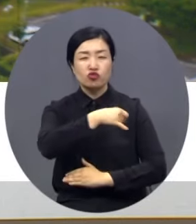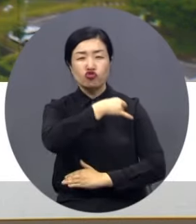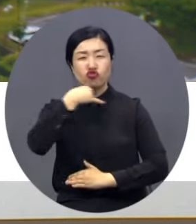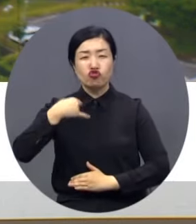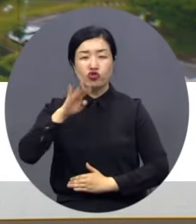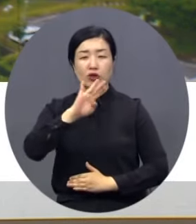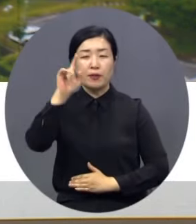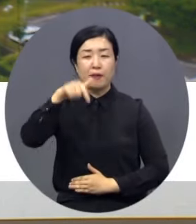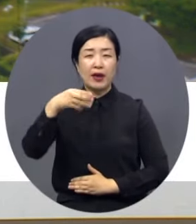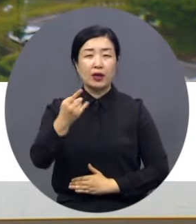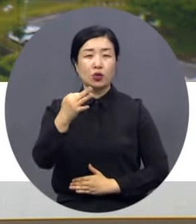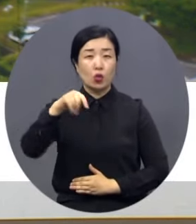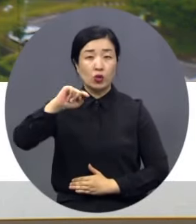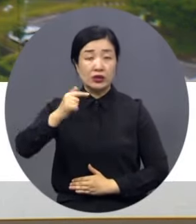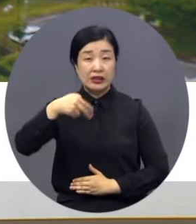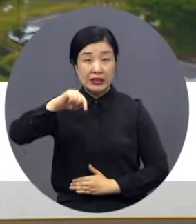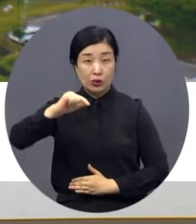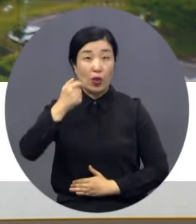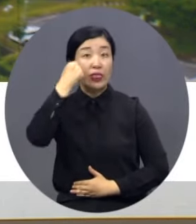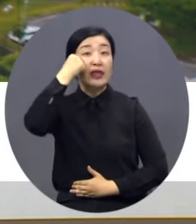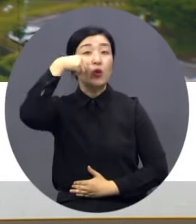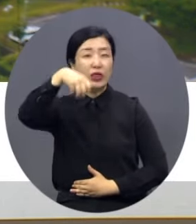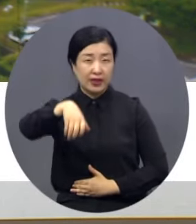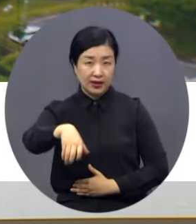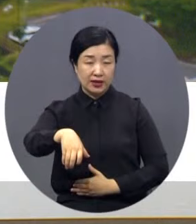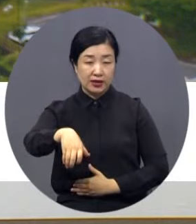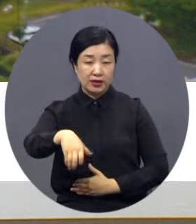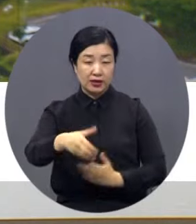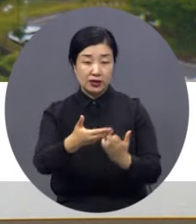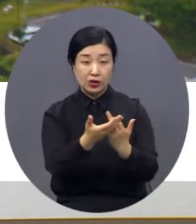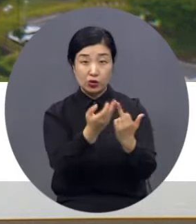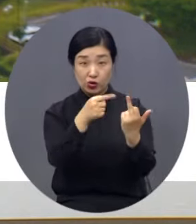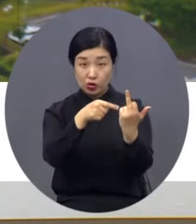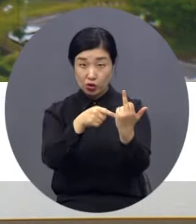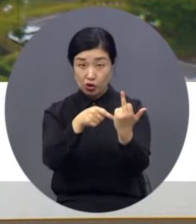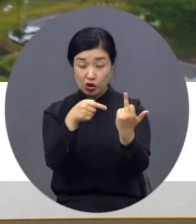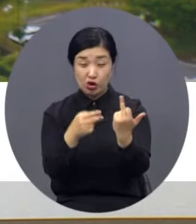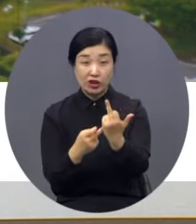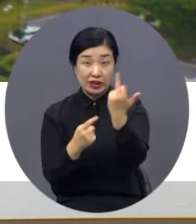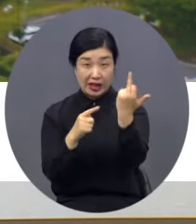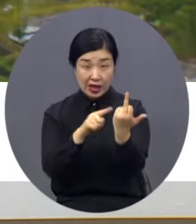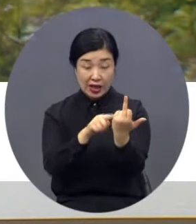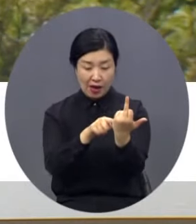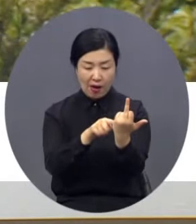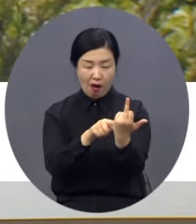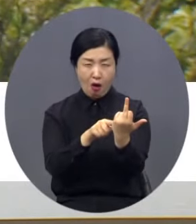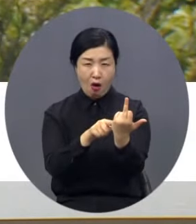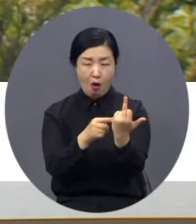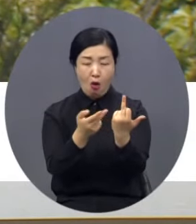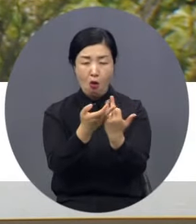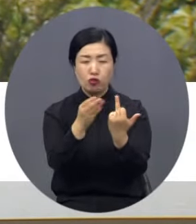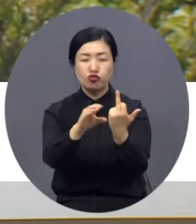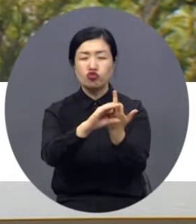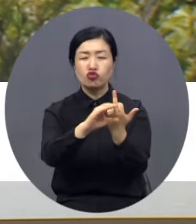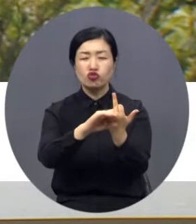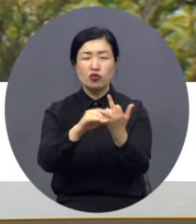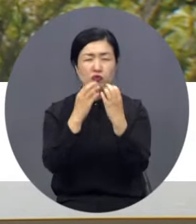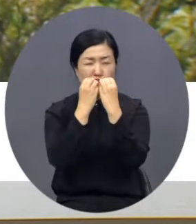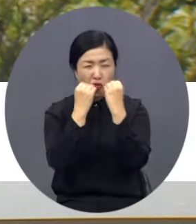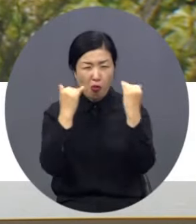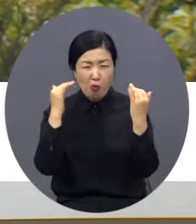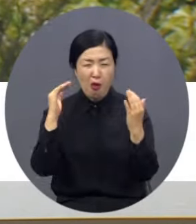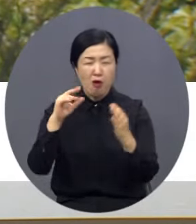백통신원 리조트입니다 그런데 이곳은 한라산 기술에 있어서이 처음부터 중산간 난개발